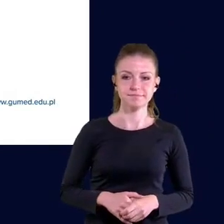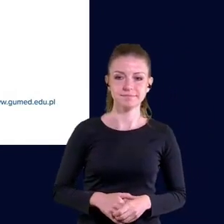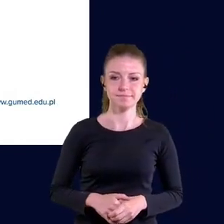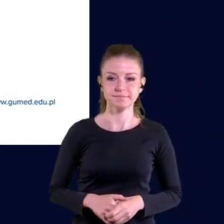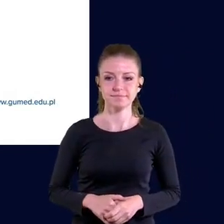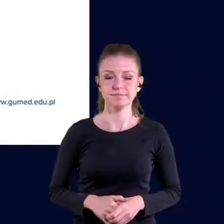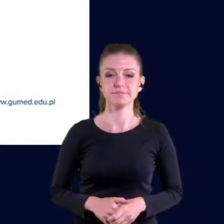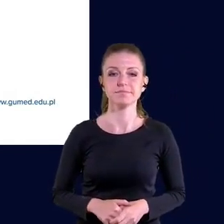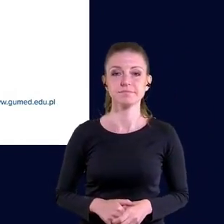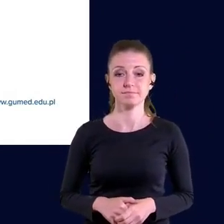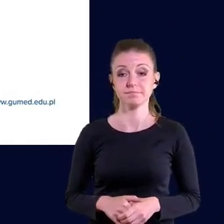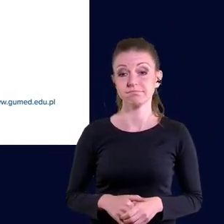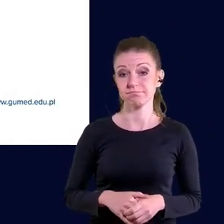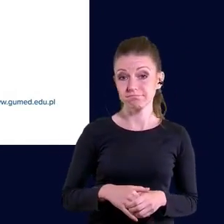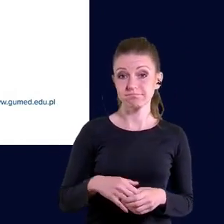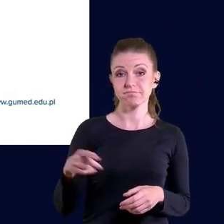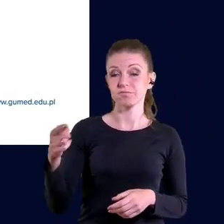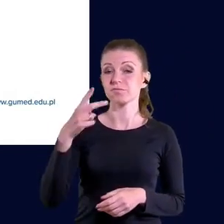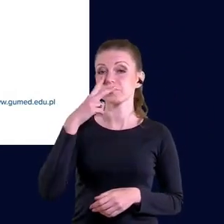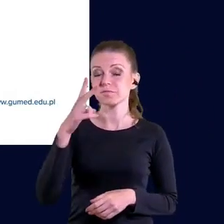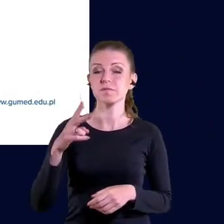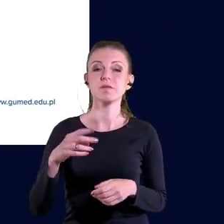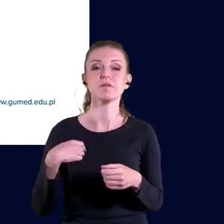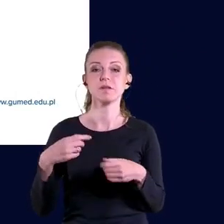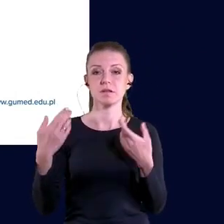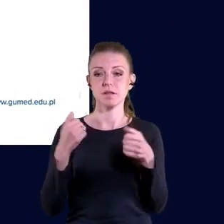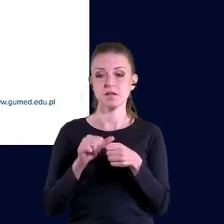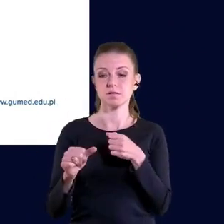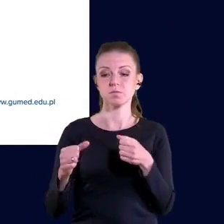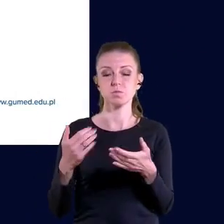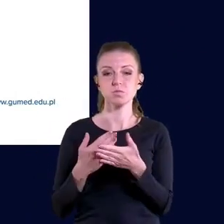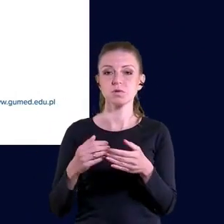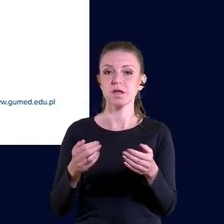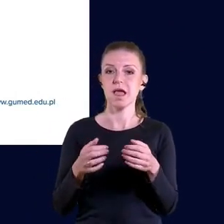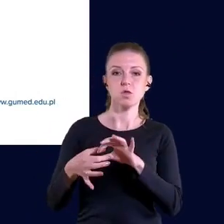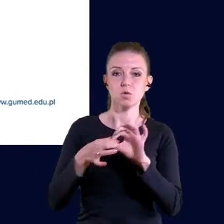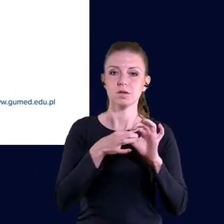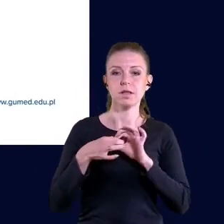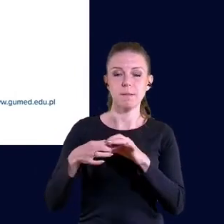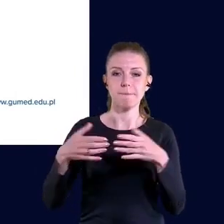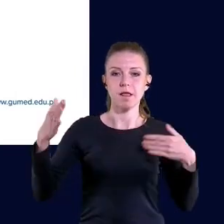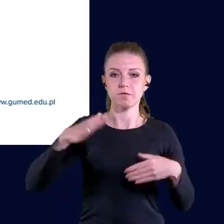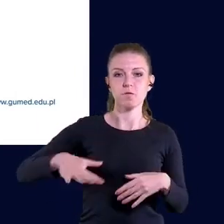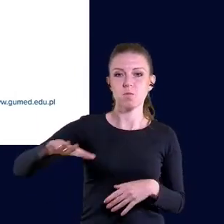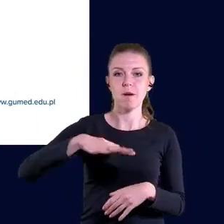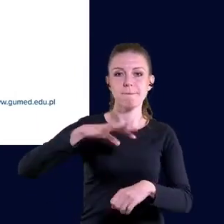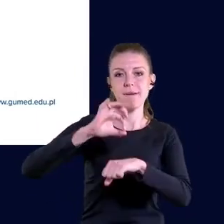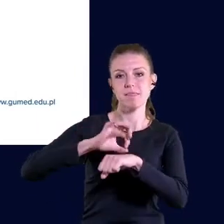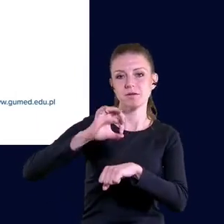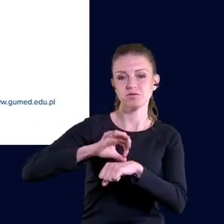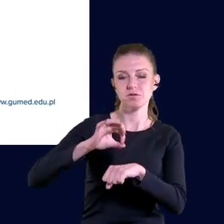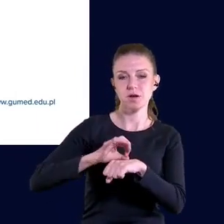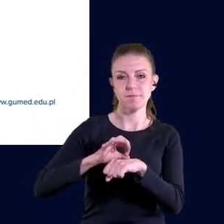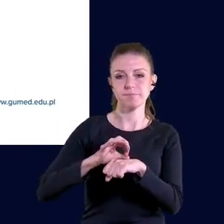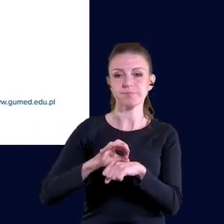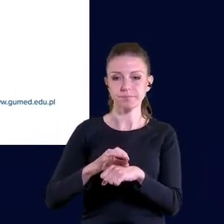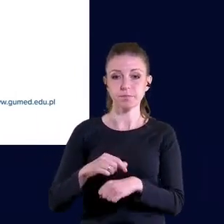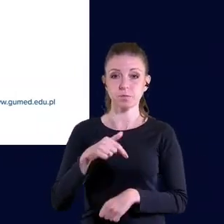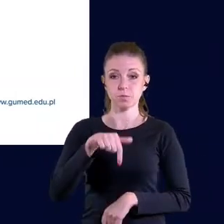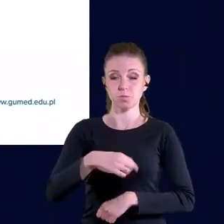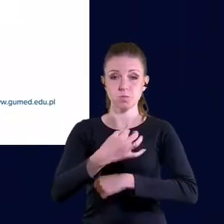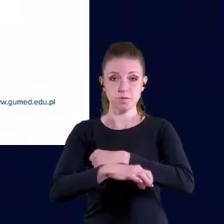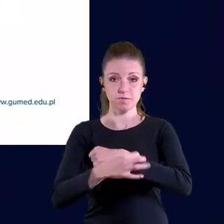w wyniku czego została wprowadzona jednolita polityka otwartości polskiej platformy medycznej i w naszym Uniwersytecie